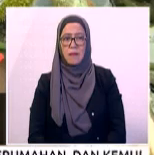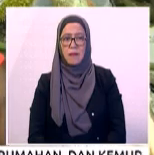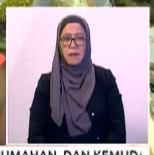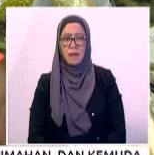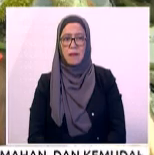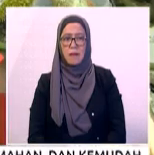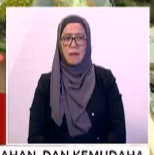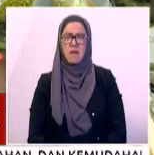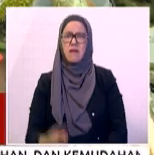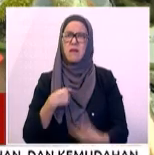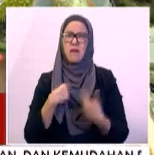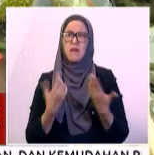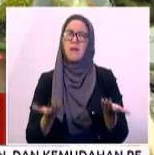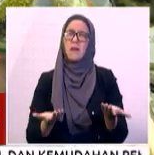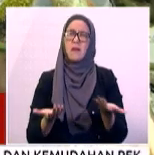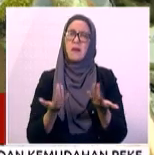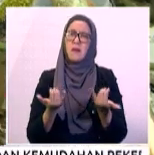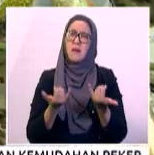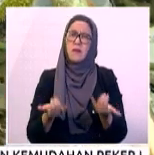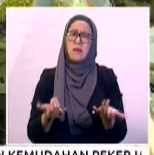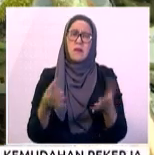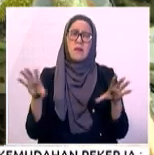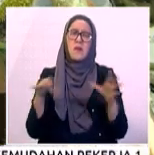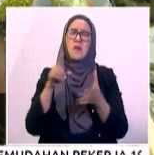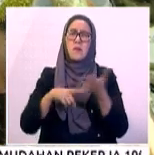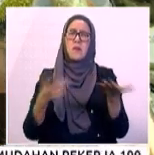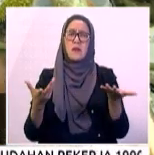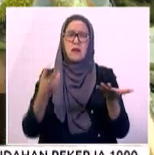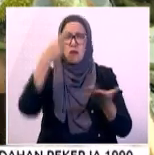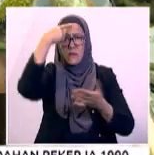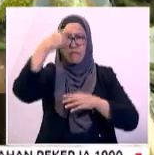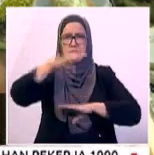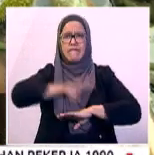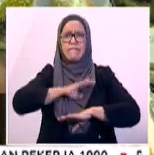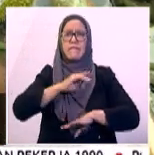lagu mana nak buat ni, nak lepas saya punya hati.